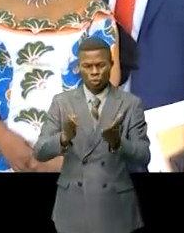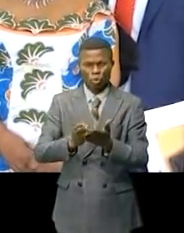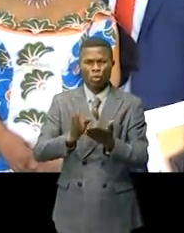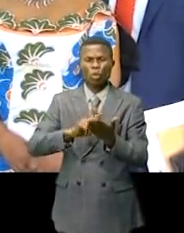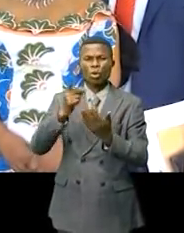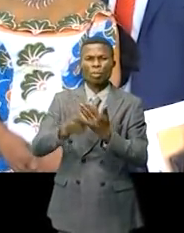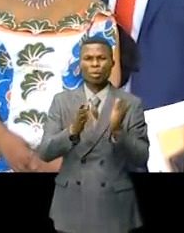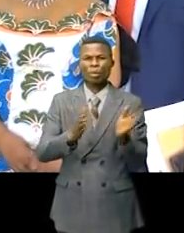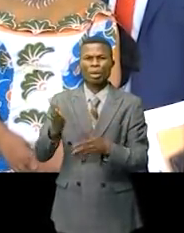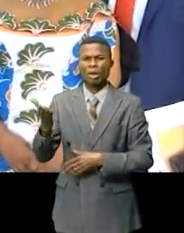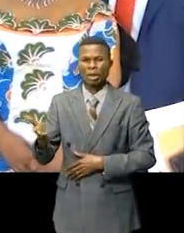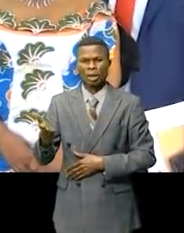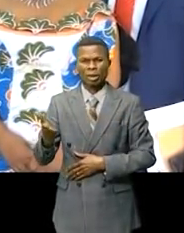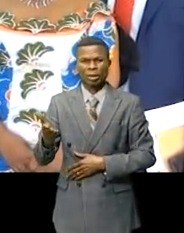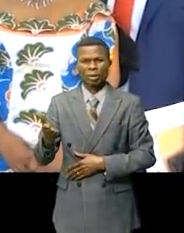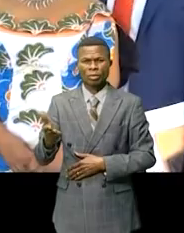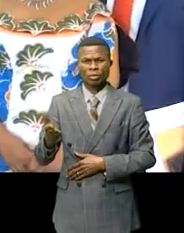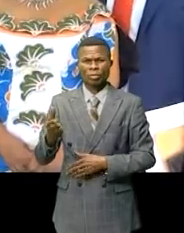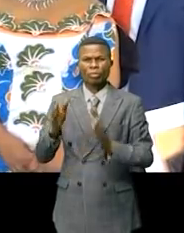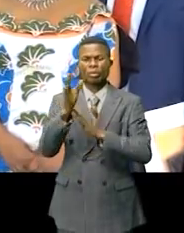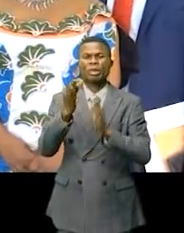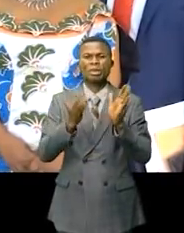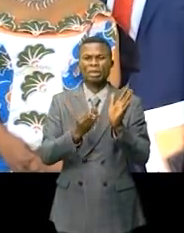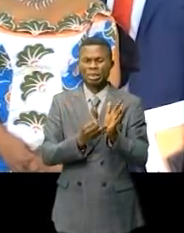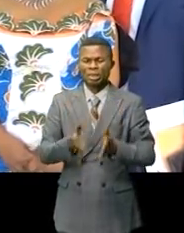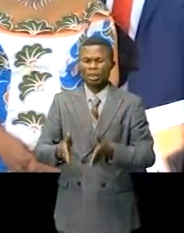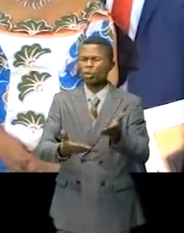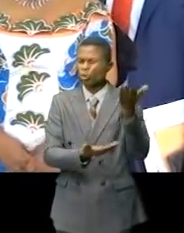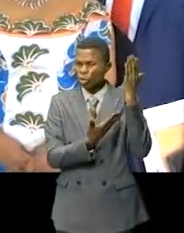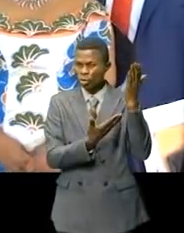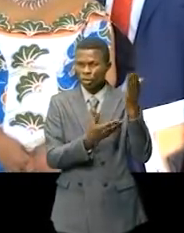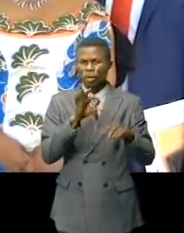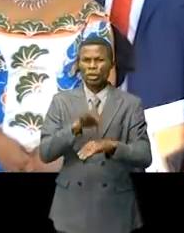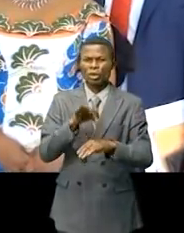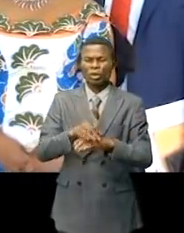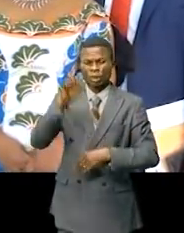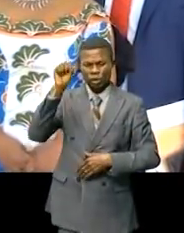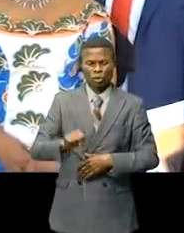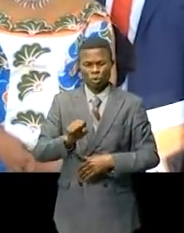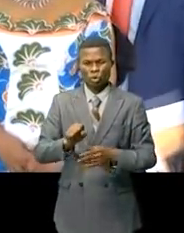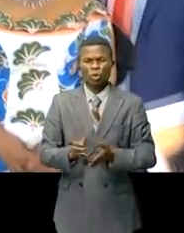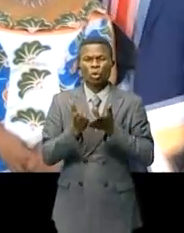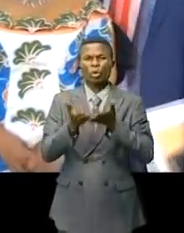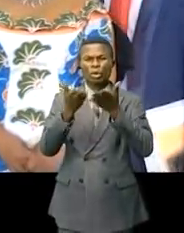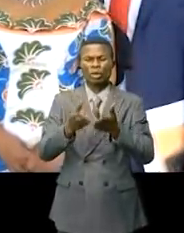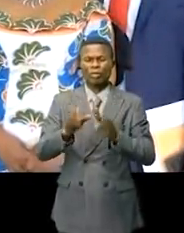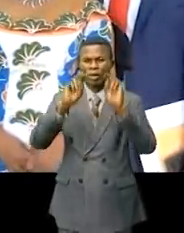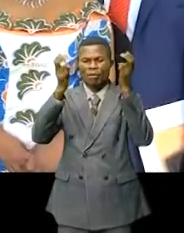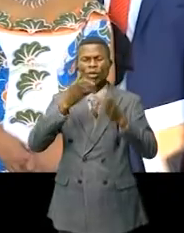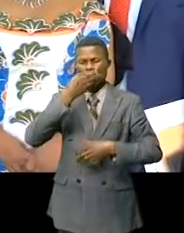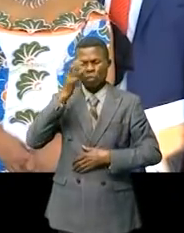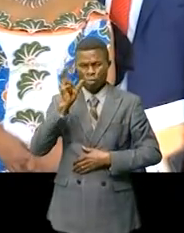comme je l'espère il a pu parler de celle technologiques et les mâles le sheed qui vous laissent pas bukavu ja n